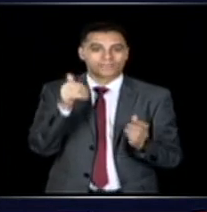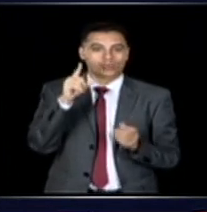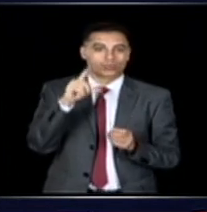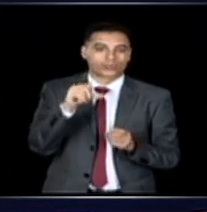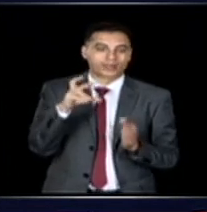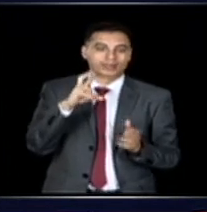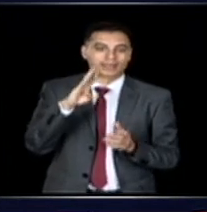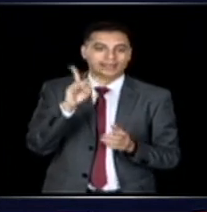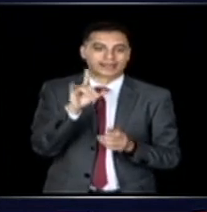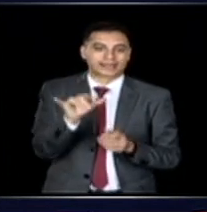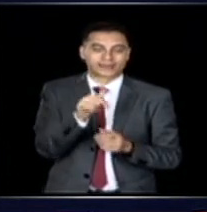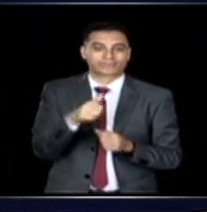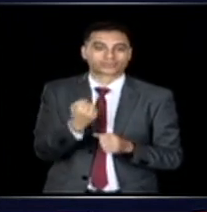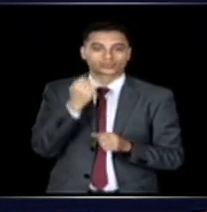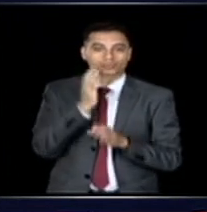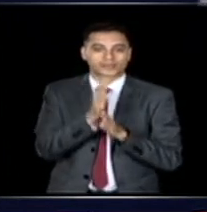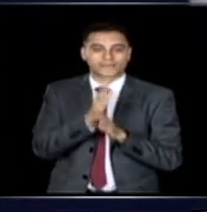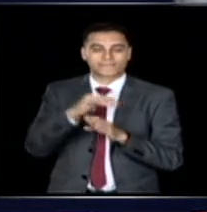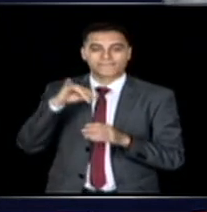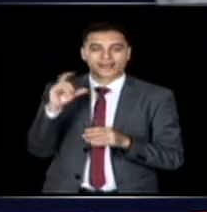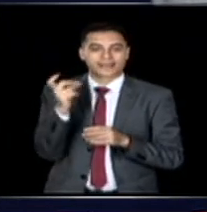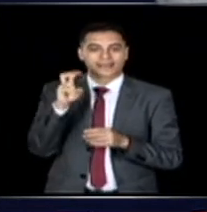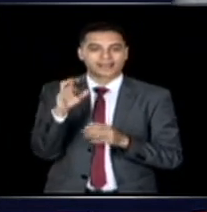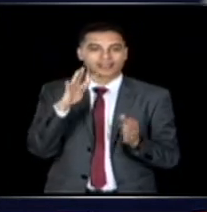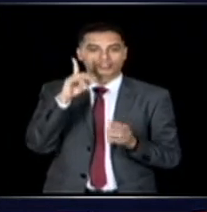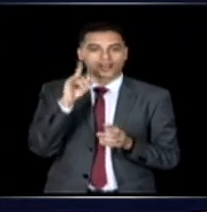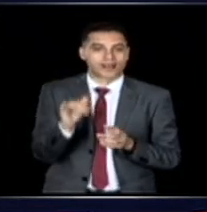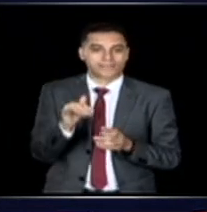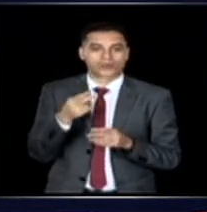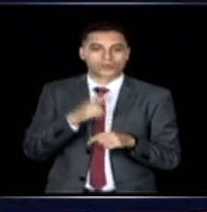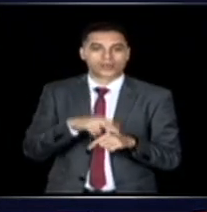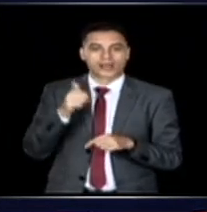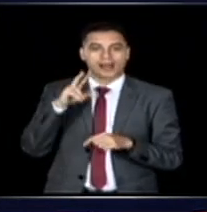من بطولة منة شلبي وأحمد صلاح السعداني وإلهام شاهين. نتيجة